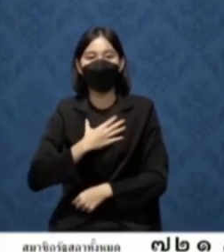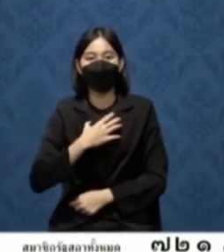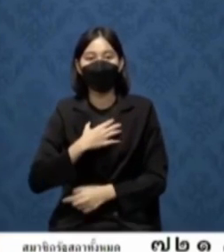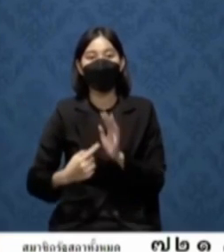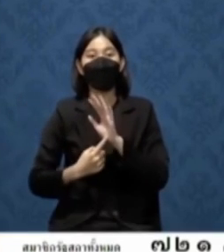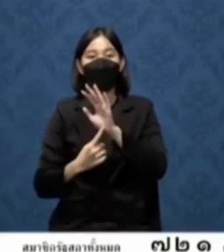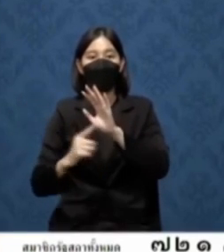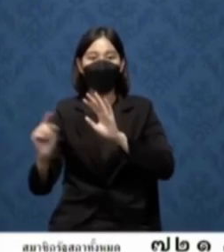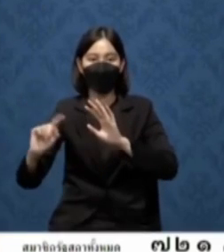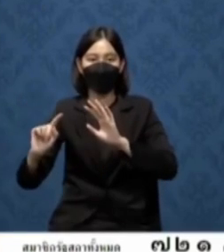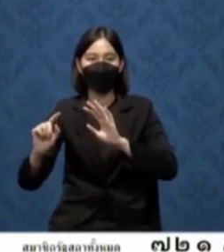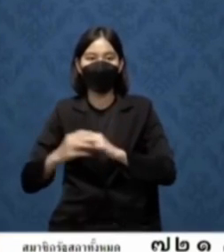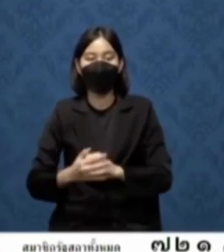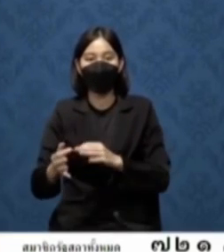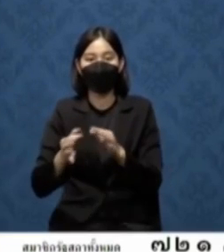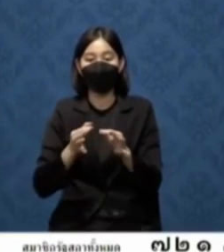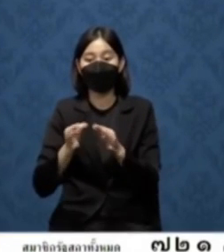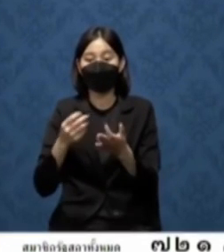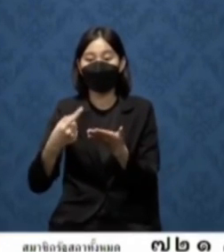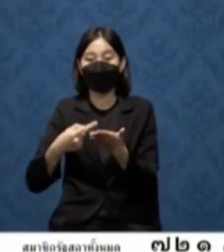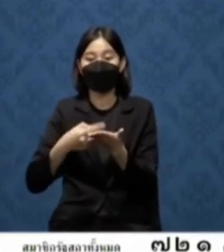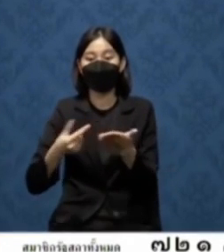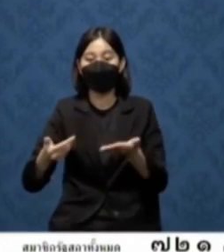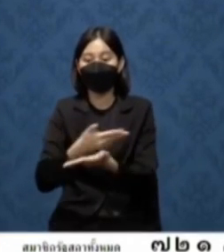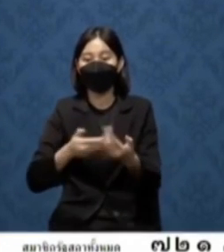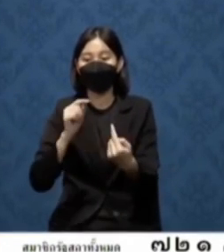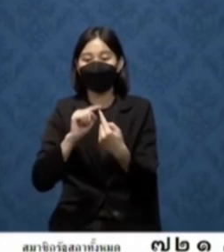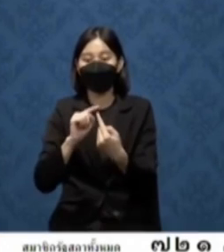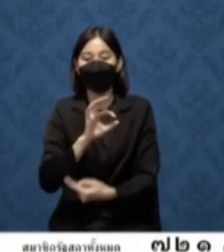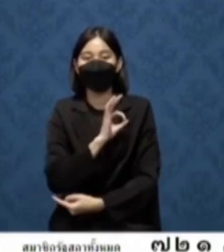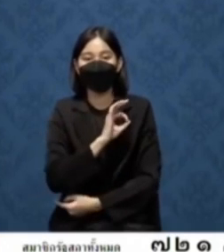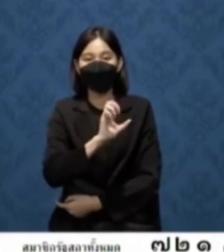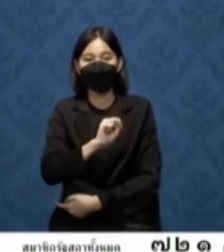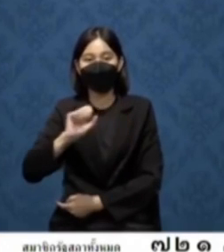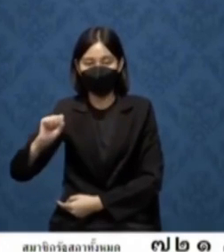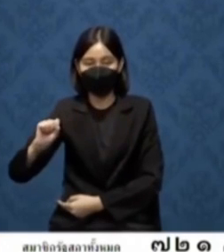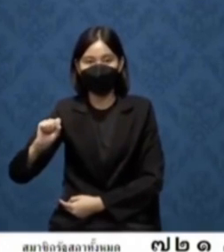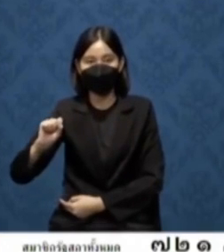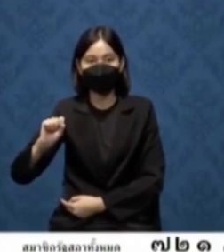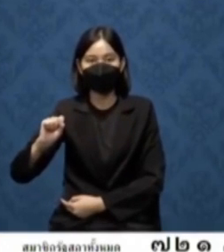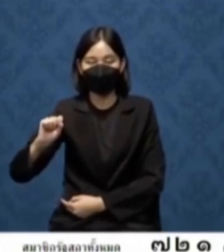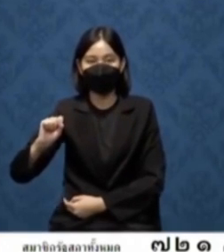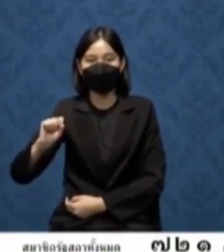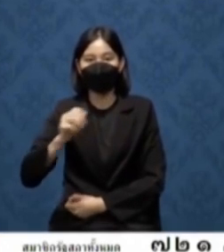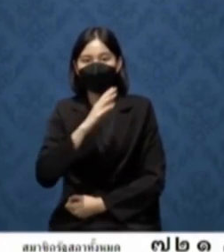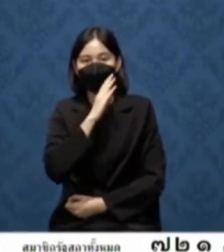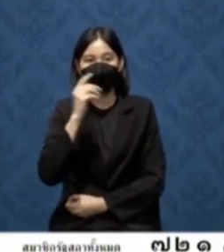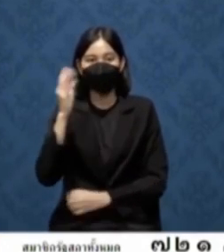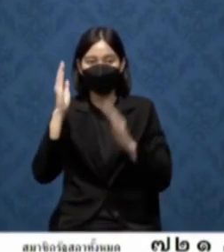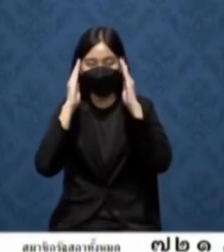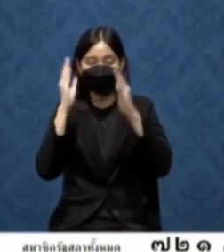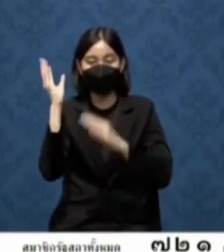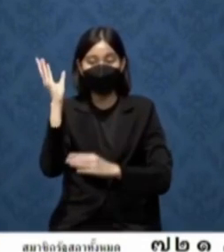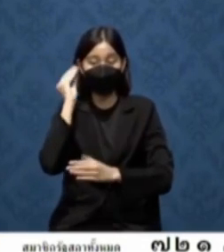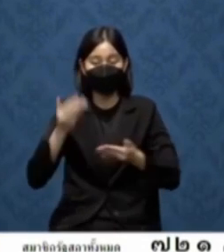ให้ดูก็คือข้อปรึกษาหารือของสมาชิกสภาผู้แทนราษฎรถ้าเราตั้งใจฟังข้อปรึกษาห